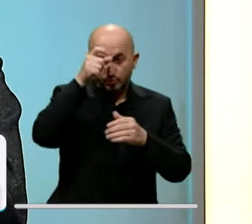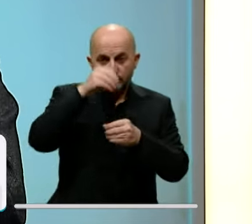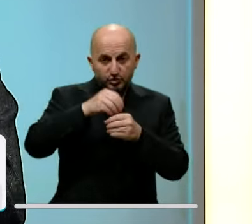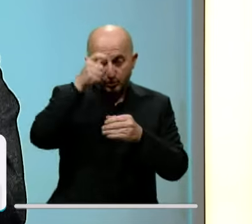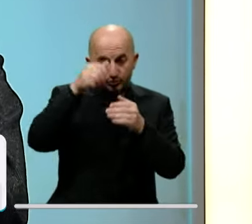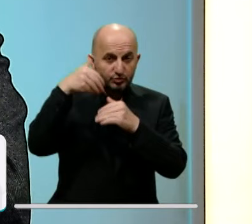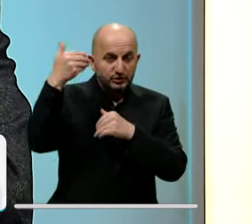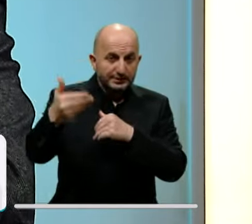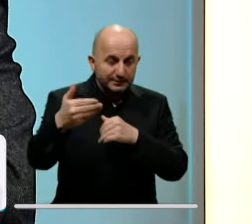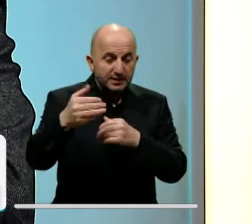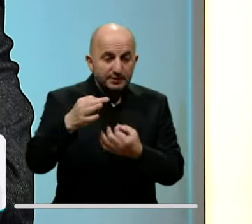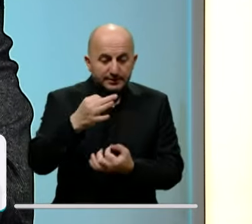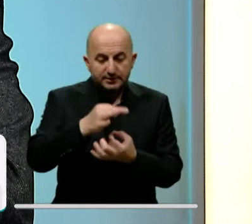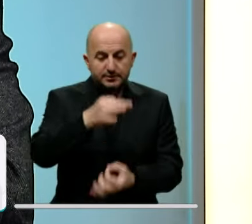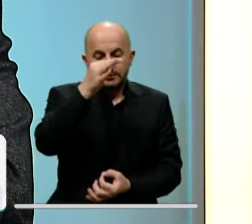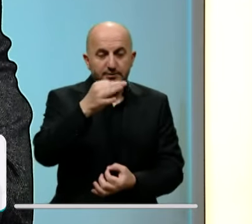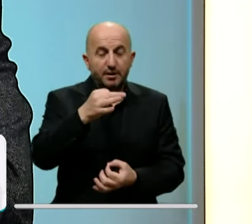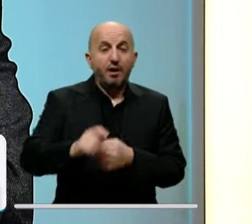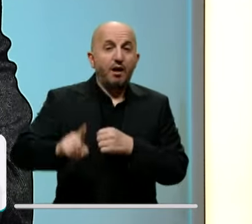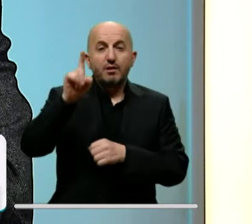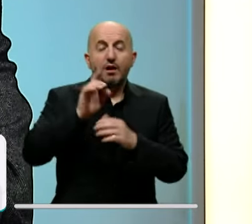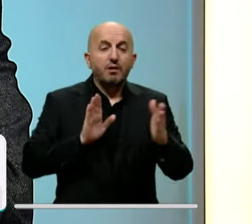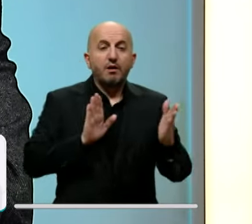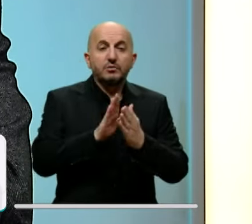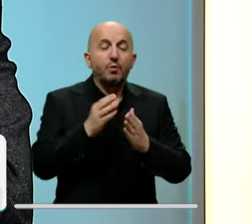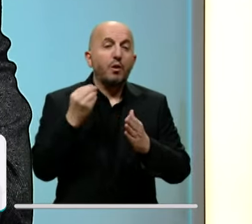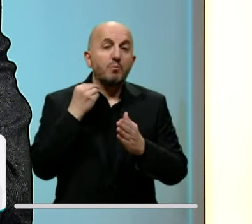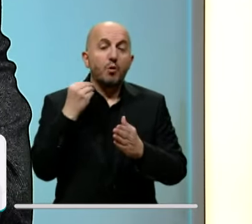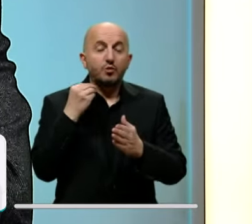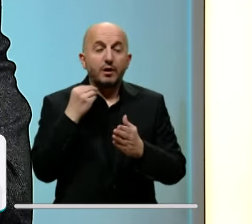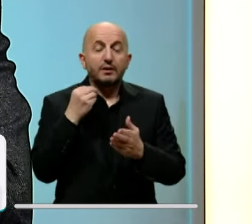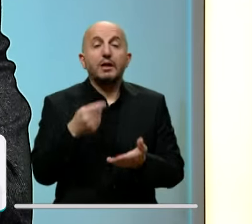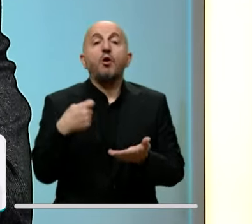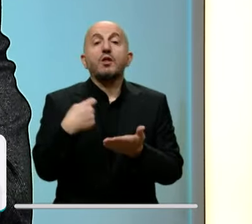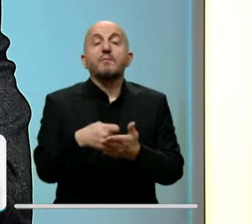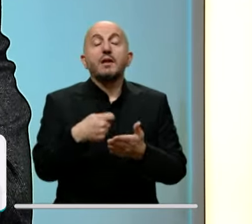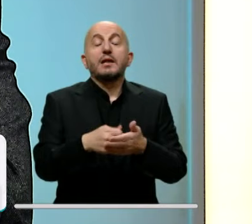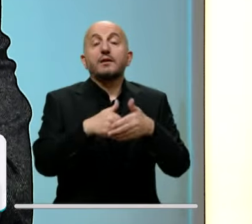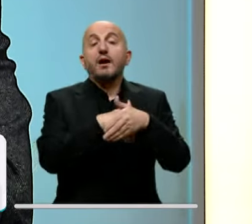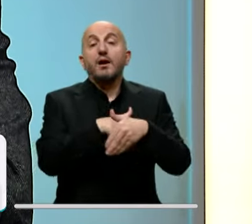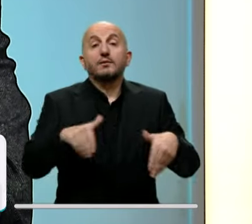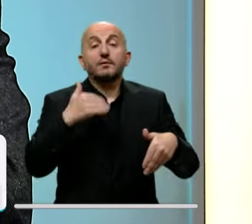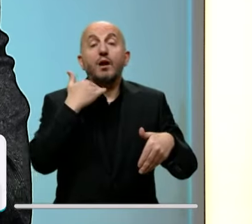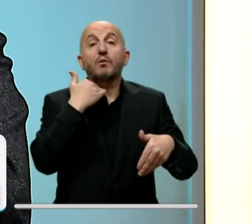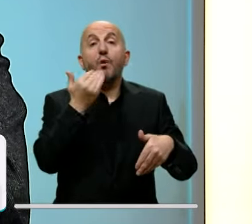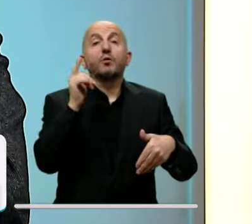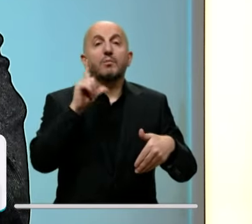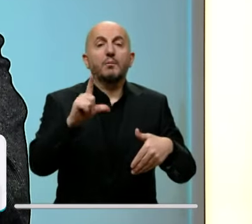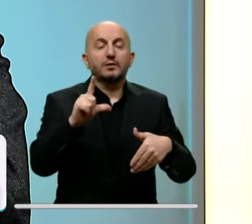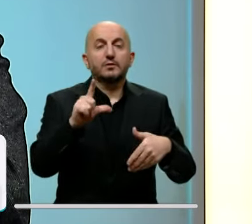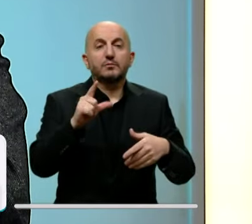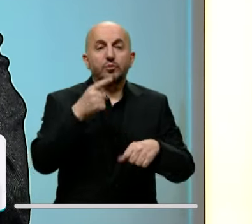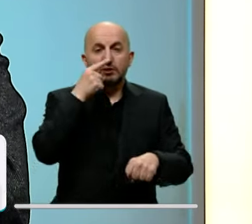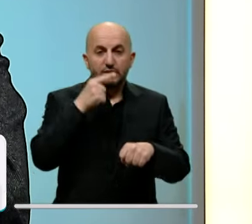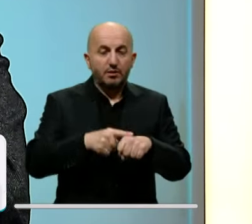etmez Eee kişinin Allah'a karşı olan borçlarını yerine getirmesine engel olmamalıdır Bu bir